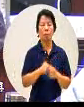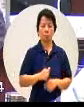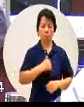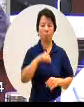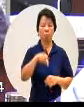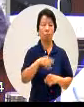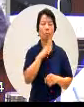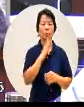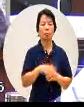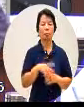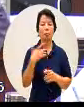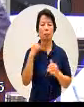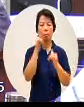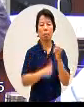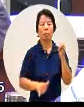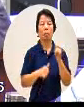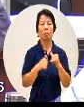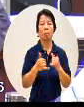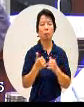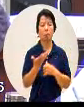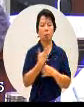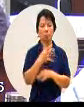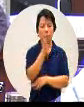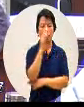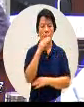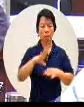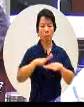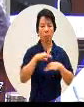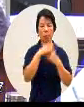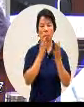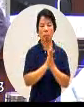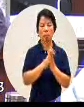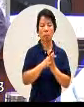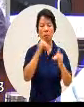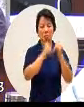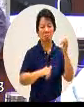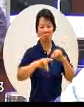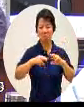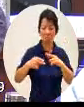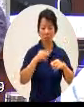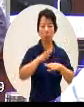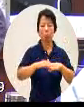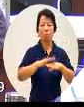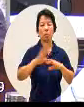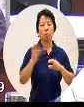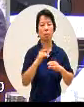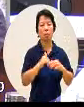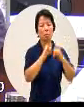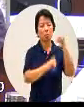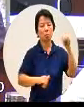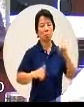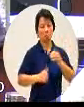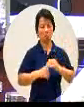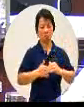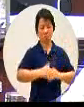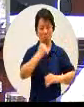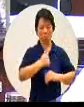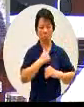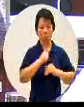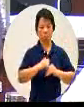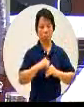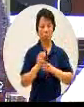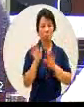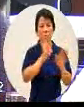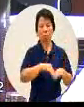歷史政客可以創改但是歷史的真相總是聽也更